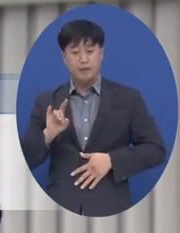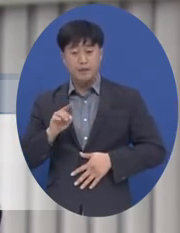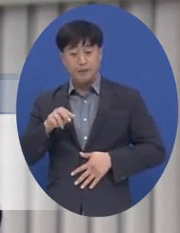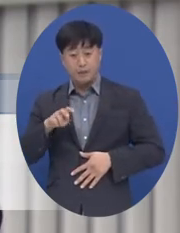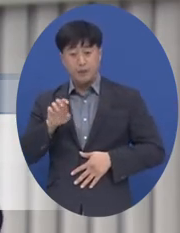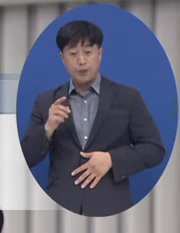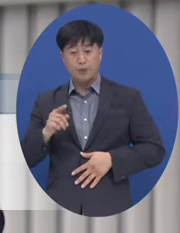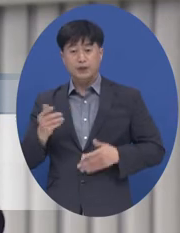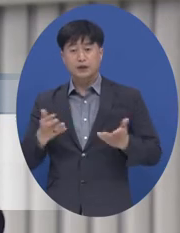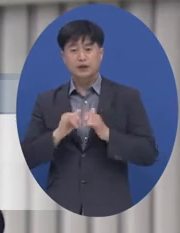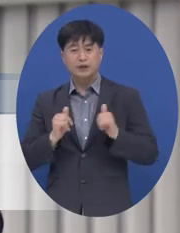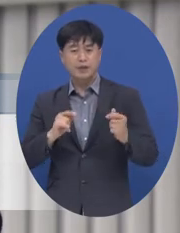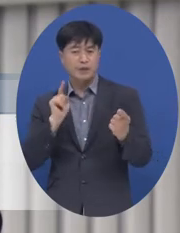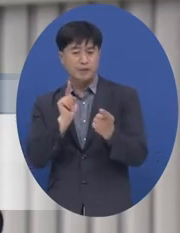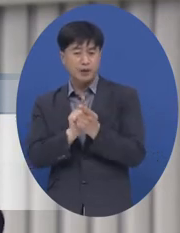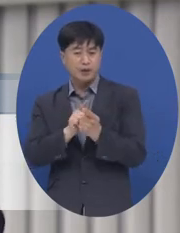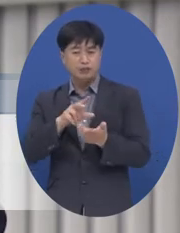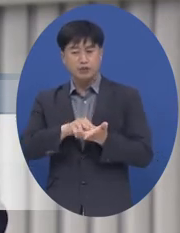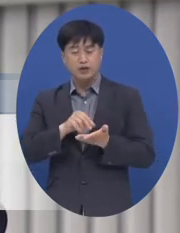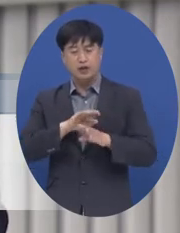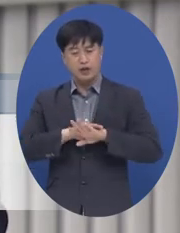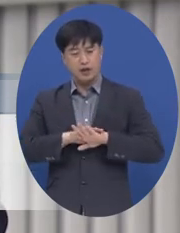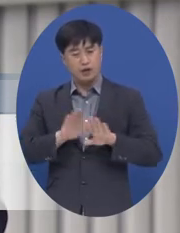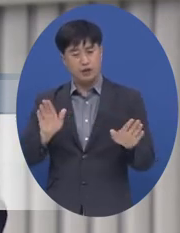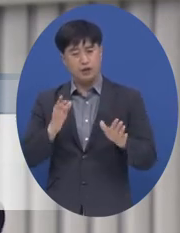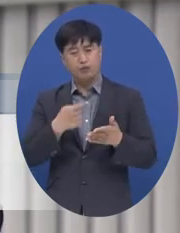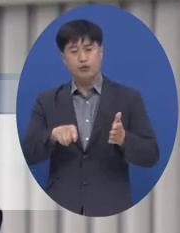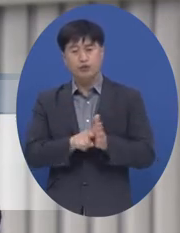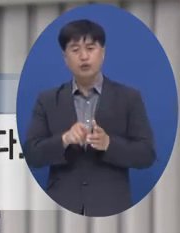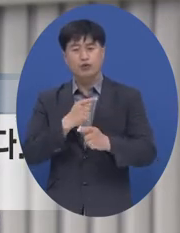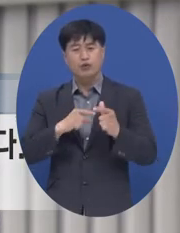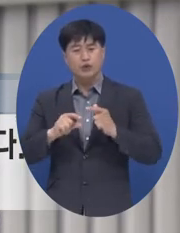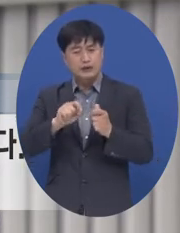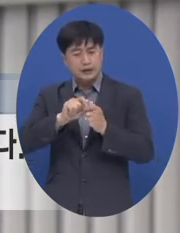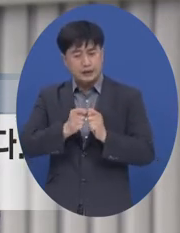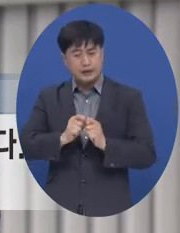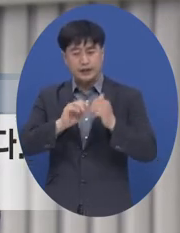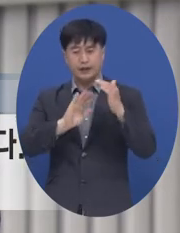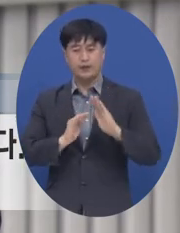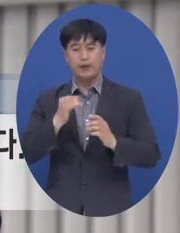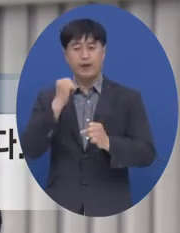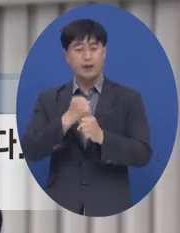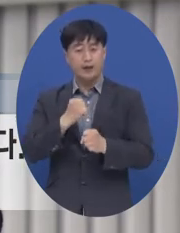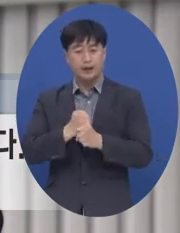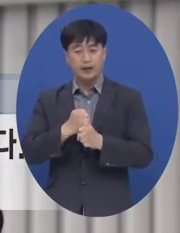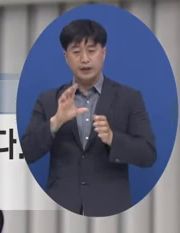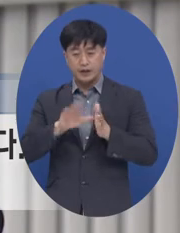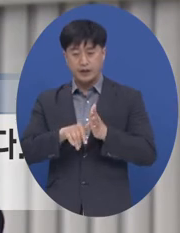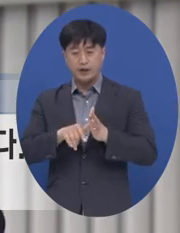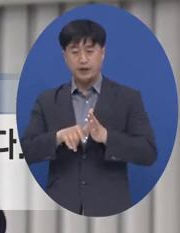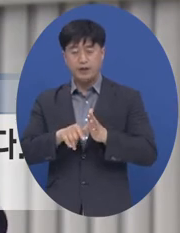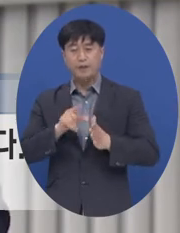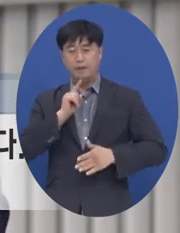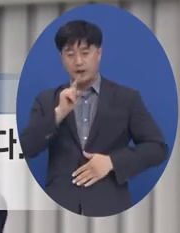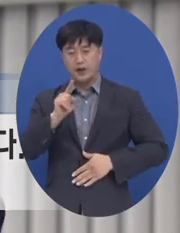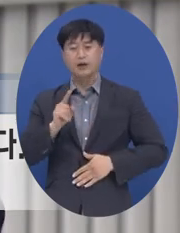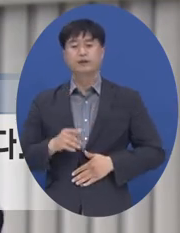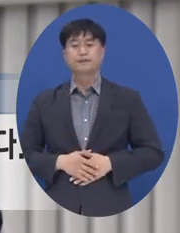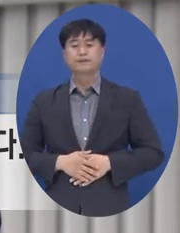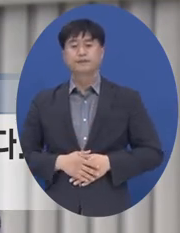현장에서 플랫폼 노동자들이 직면하고 있는 문제를 해소하기 위해서는 더욱 세부적인 내용을